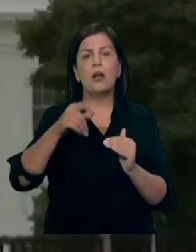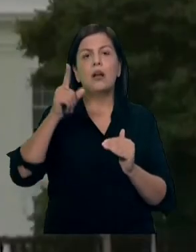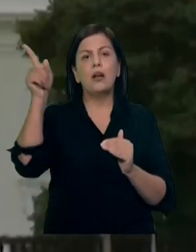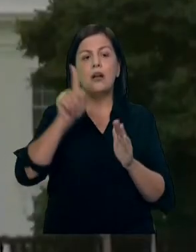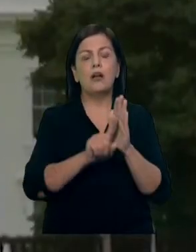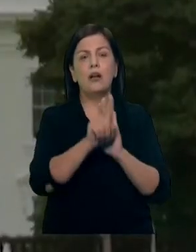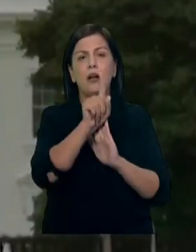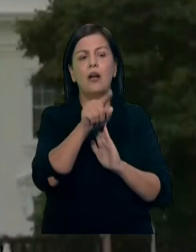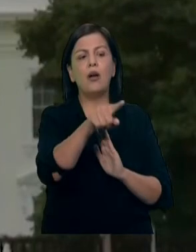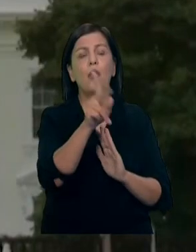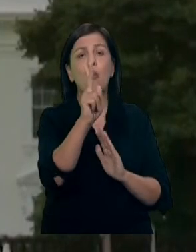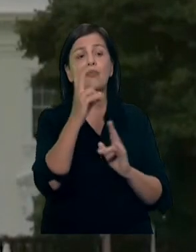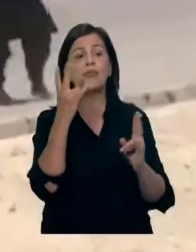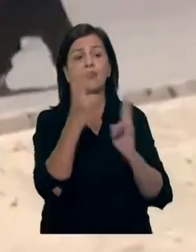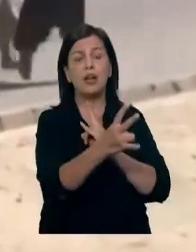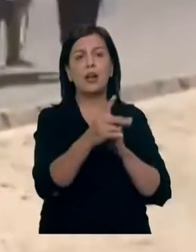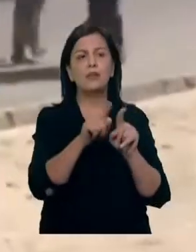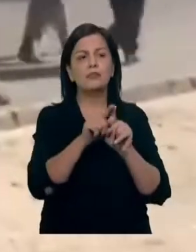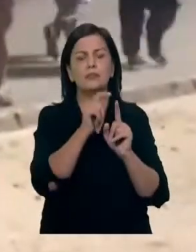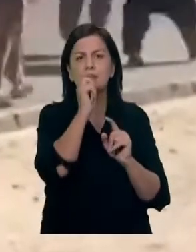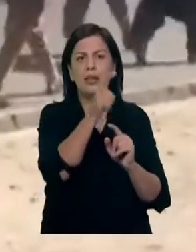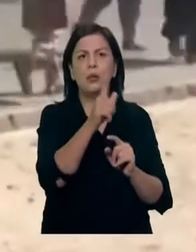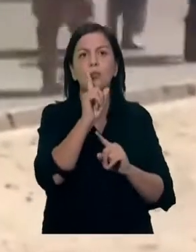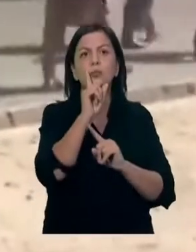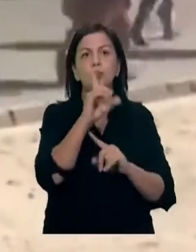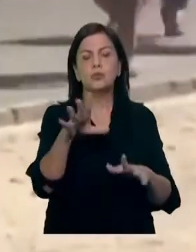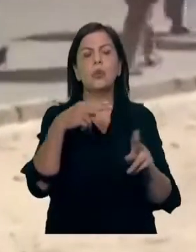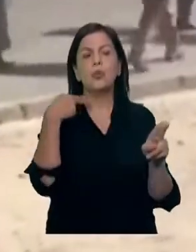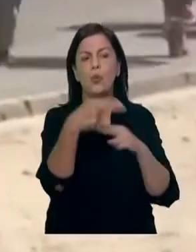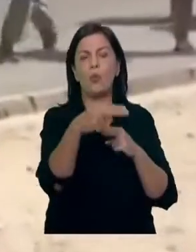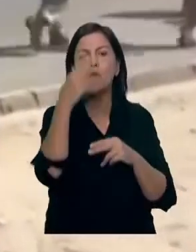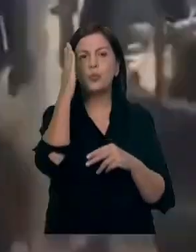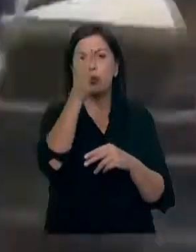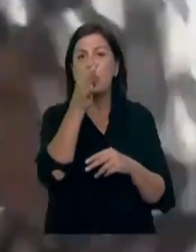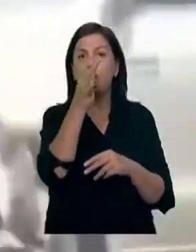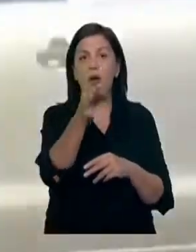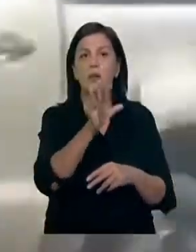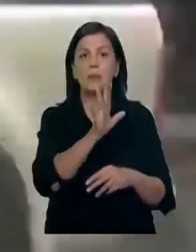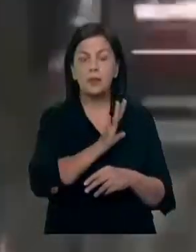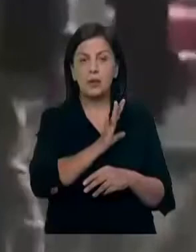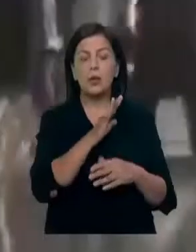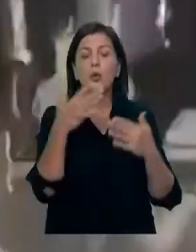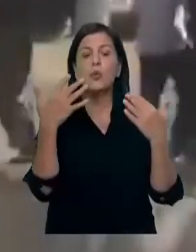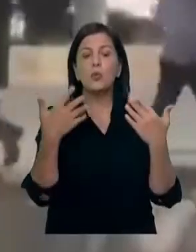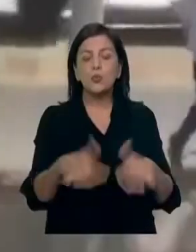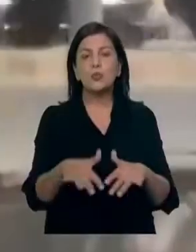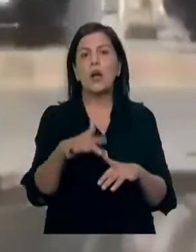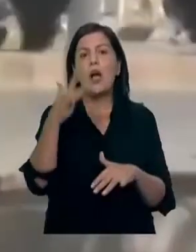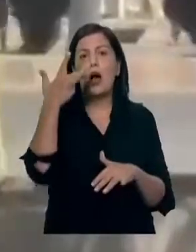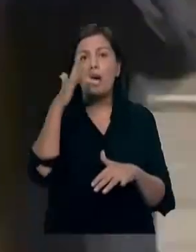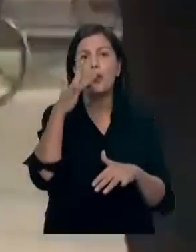edənləri bağışlamayacaqlarını, onları təqib edib əvəzini çıxacaqlarını bildirib. Birləşmiş Ştatların artıq Əfqanistanda